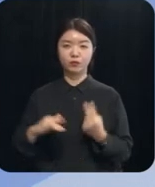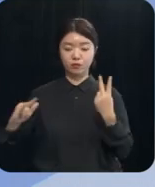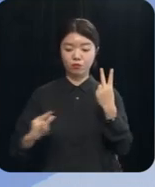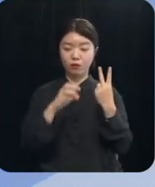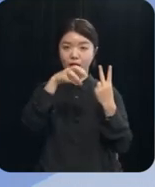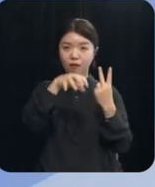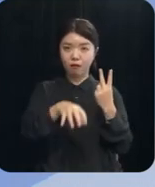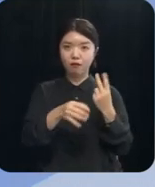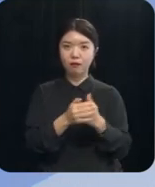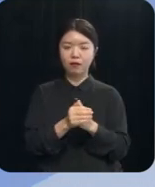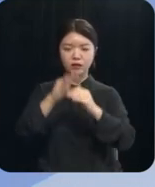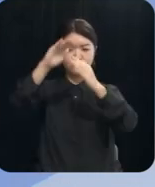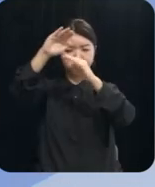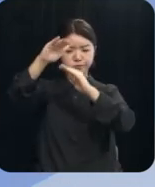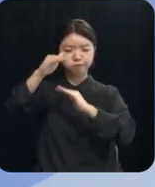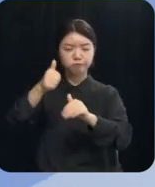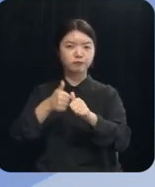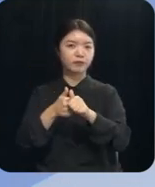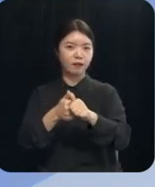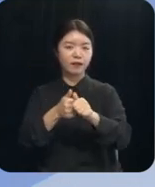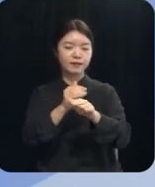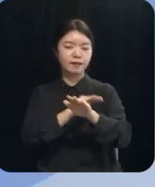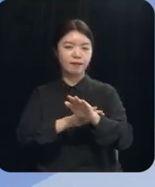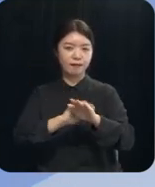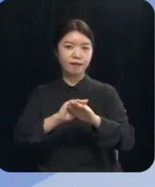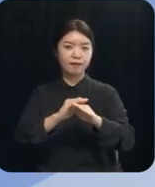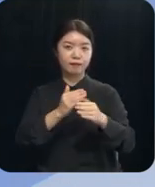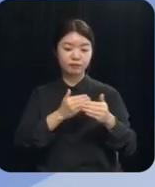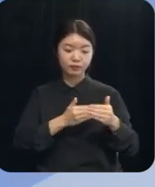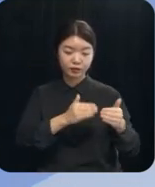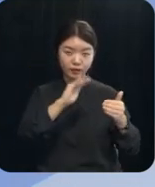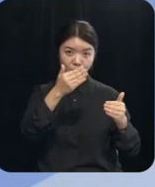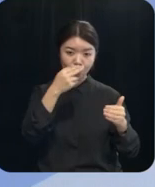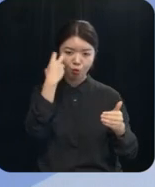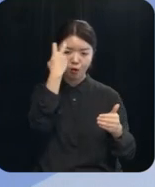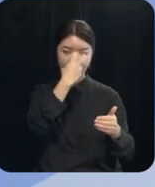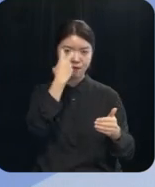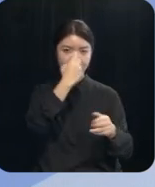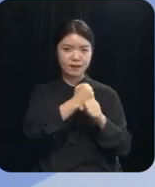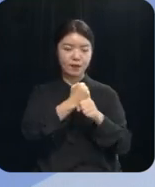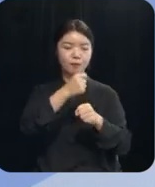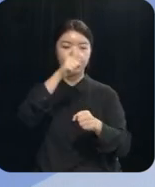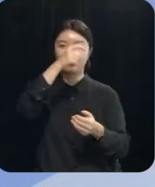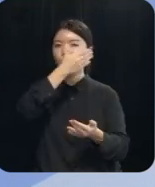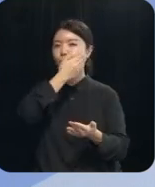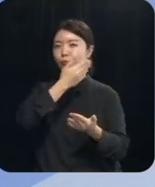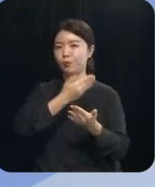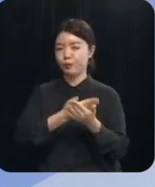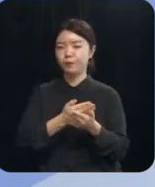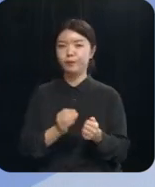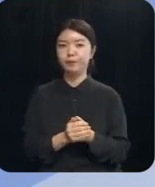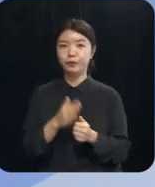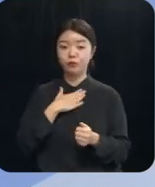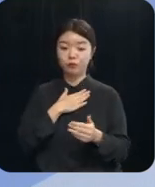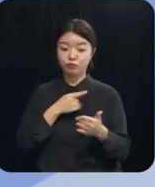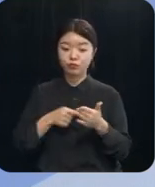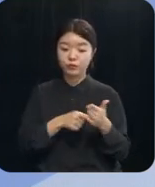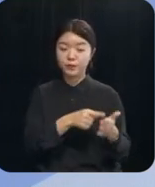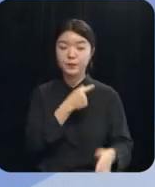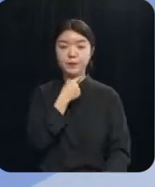제2공항은 절차에 따라서 진행되어지고 그 절차를 잘 관리하는 것이 무엇보다 중요합니다. 저는 추진할